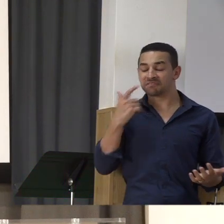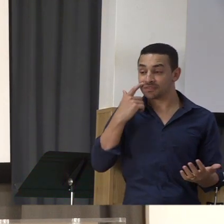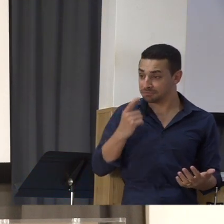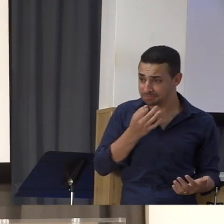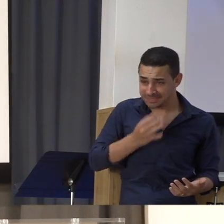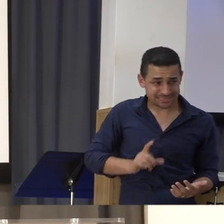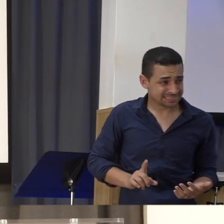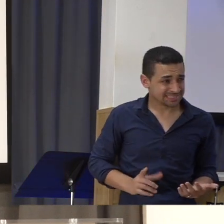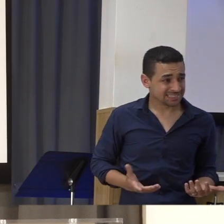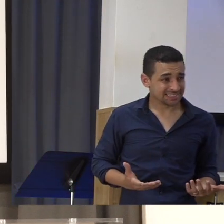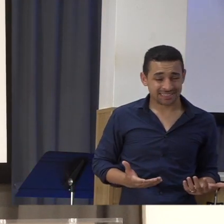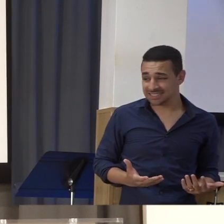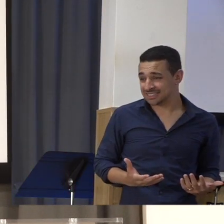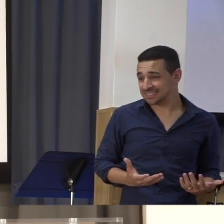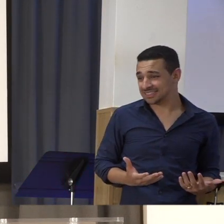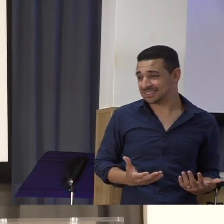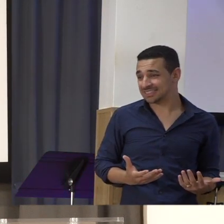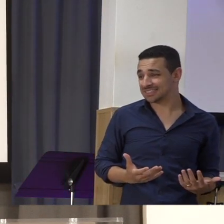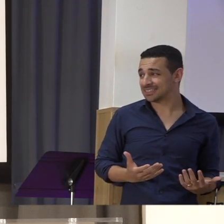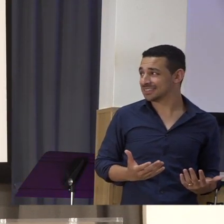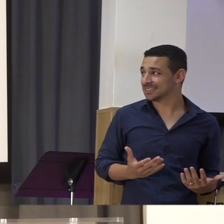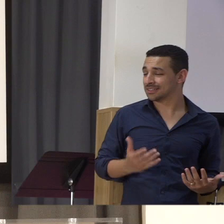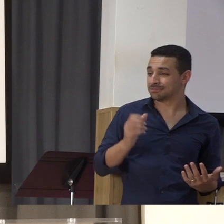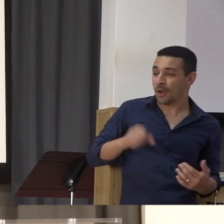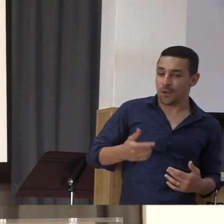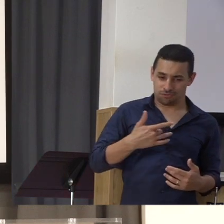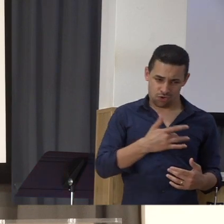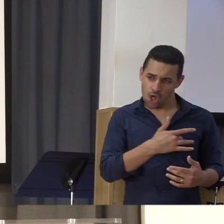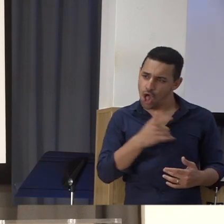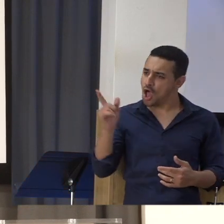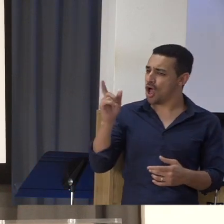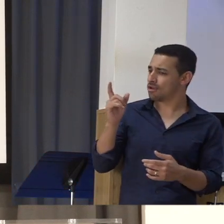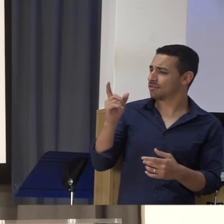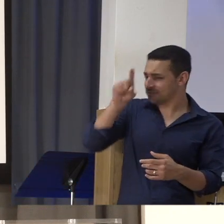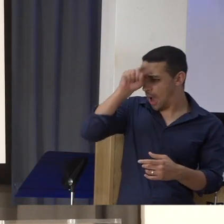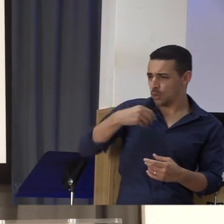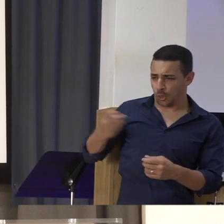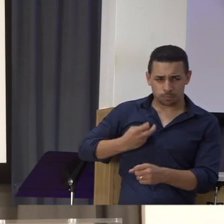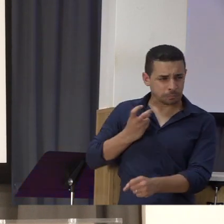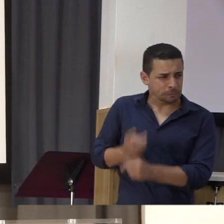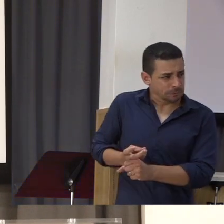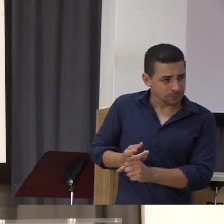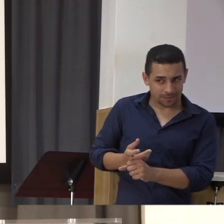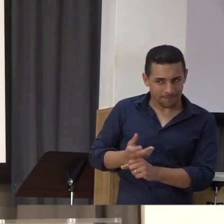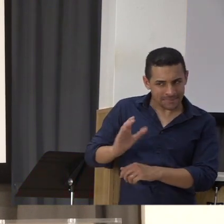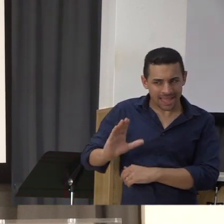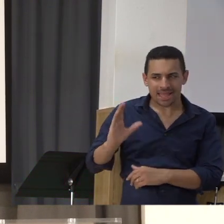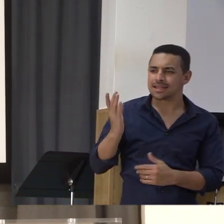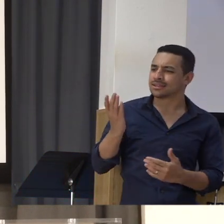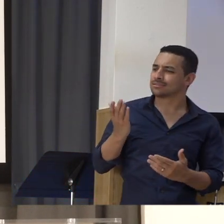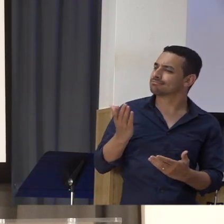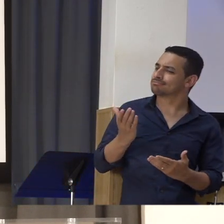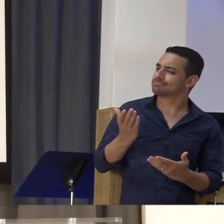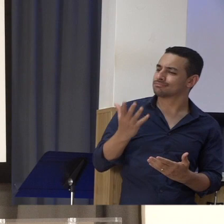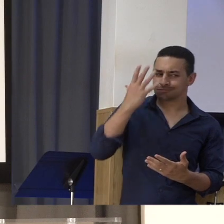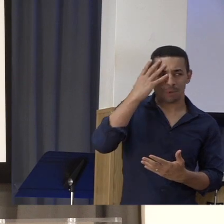Non. Il lui dira, j'endurcirai le cœur de Pharaon. Mais ce que Moïse va connaître comme situation